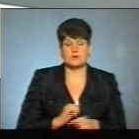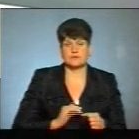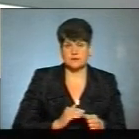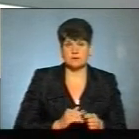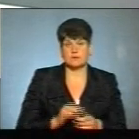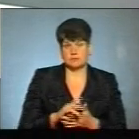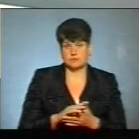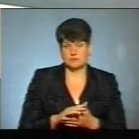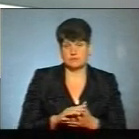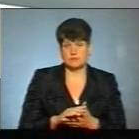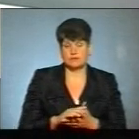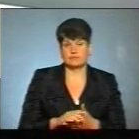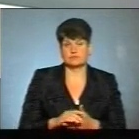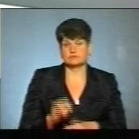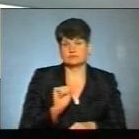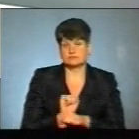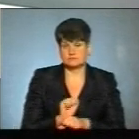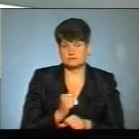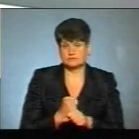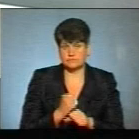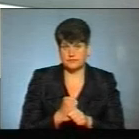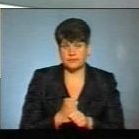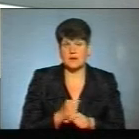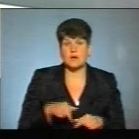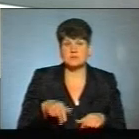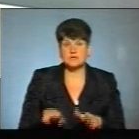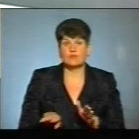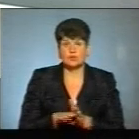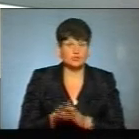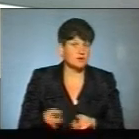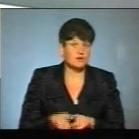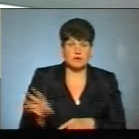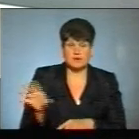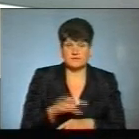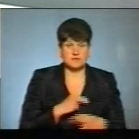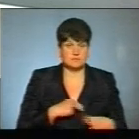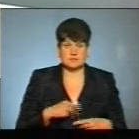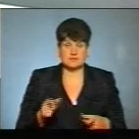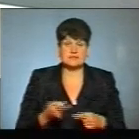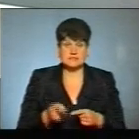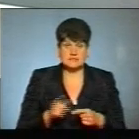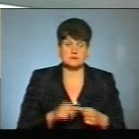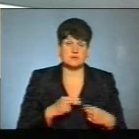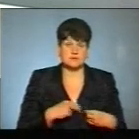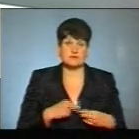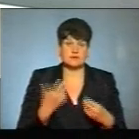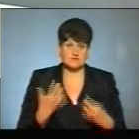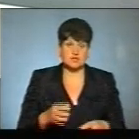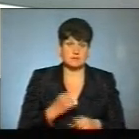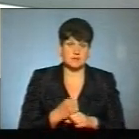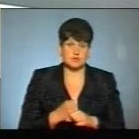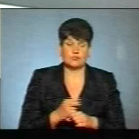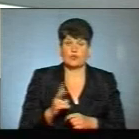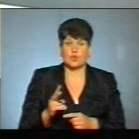працювати, чи перевів людей на дистанційну форму, чи, можливо, пішли відпустки, то вони так, як і всі працівники, тому що це вже є працівники, які працюють у